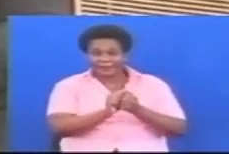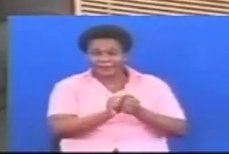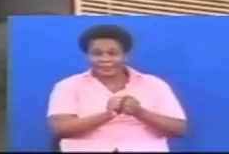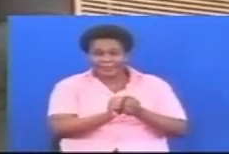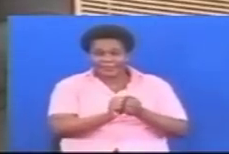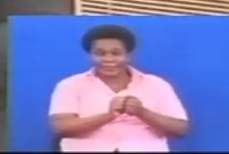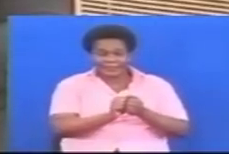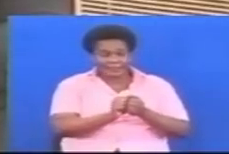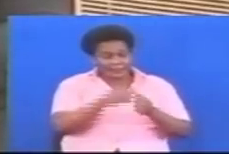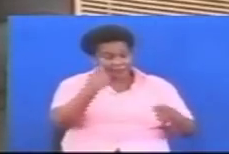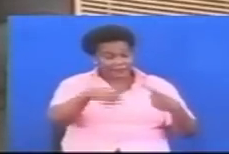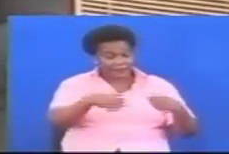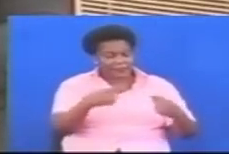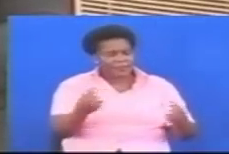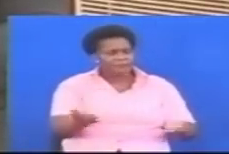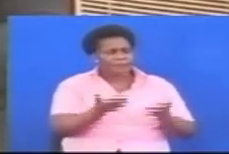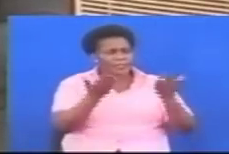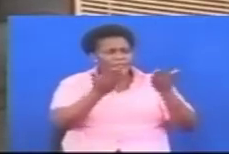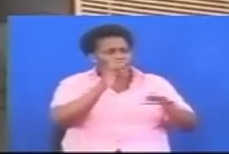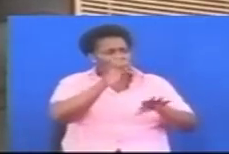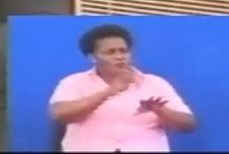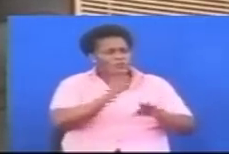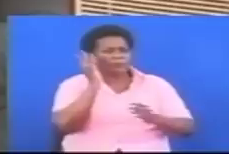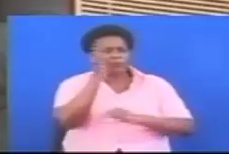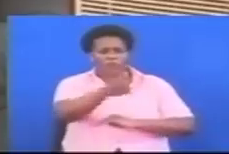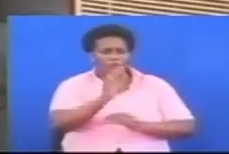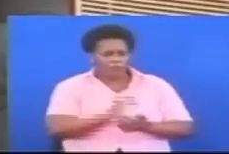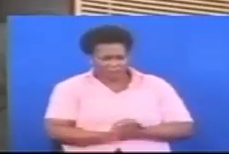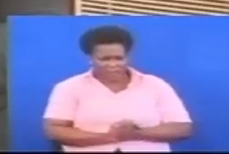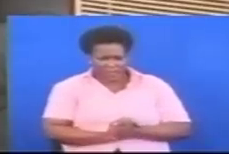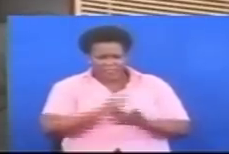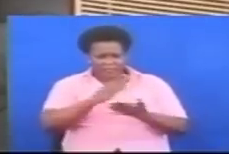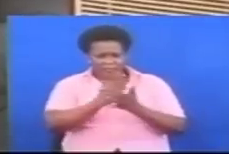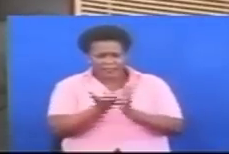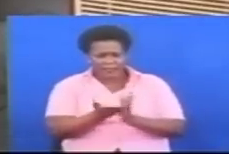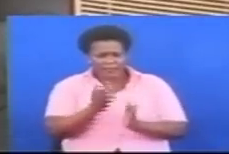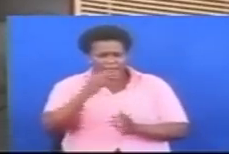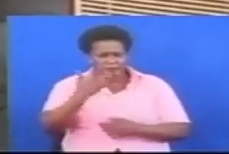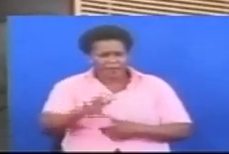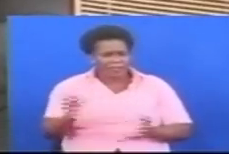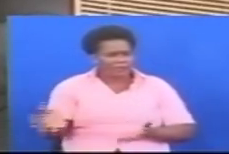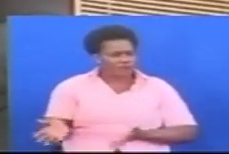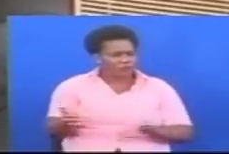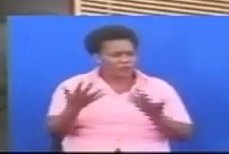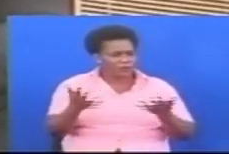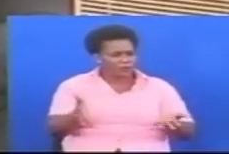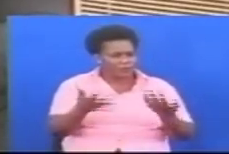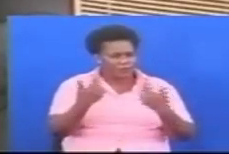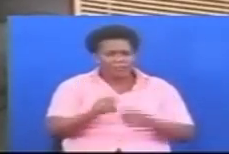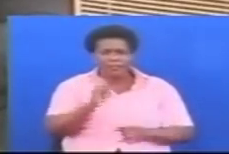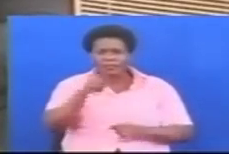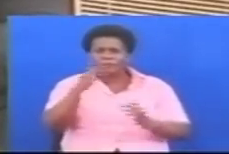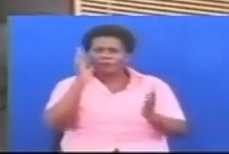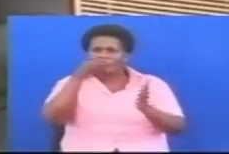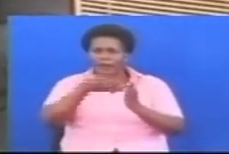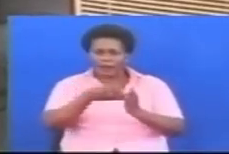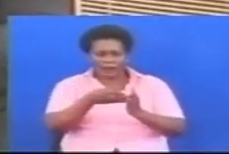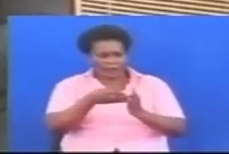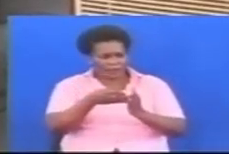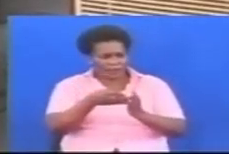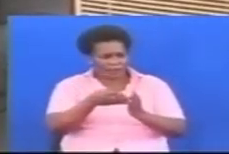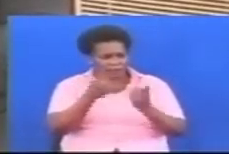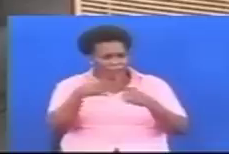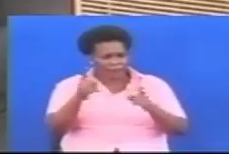maendeleo yanayogusa moja kwa moja wizara na sekta za maji pamoja na umwagiliaji, baadhi ya malengo muhimu katika muktadha huu ni